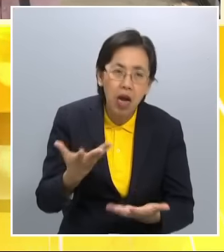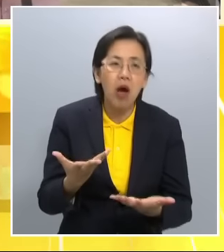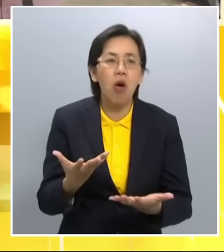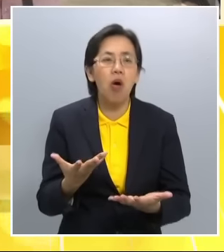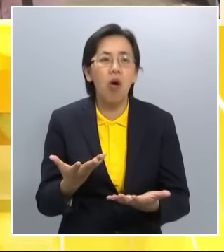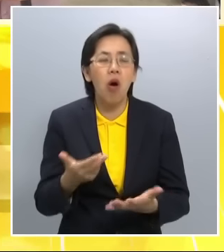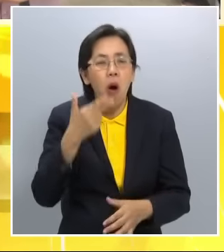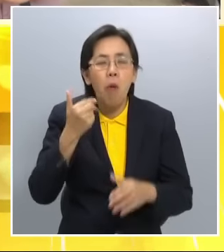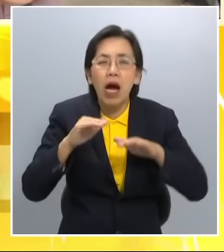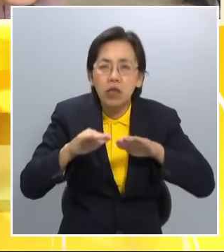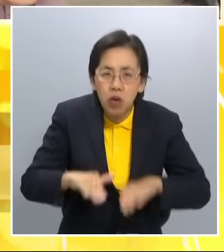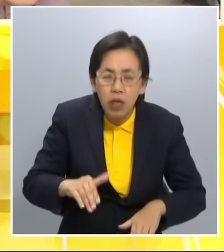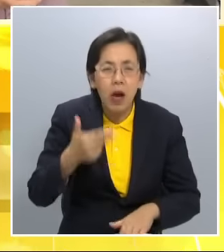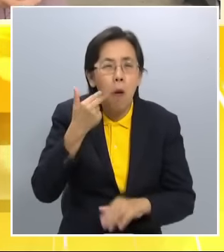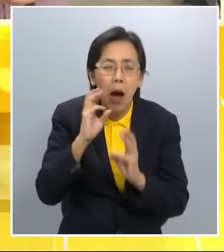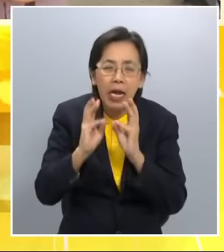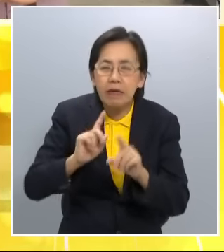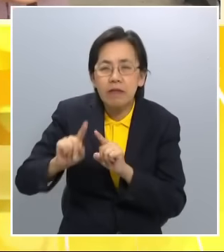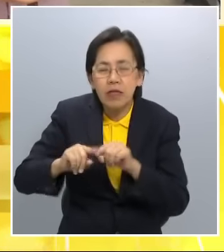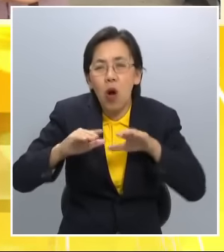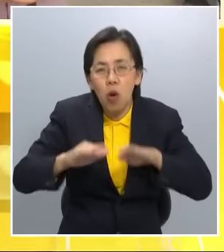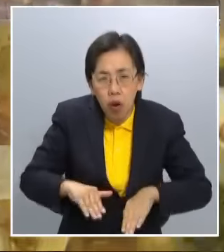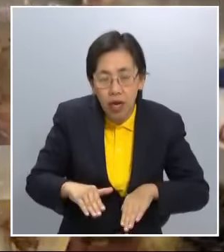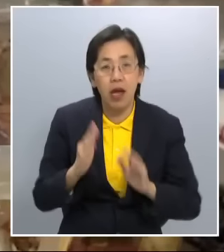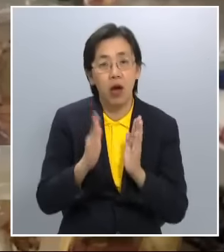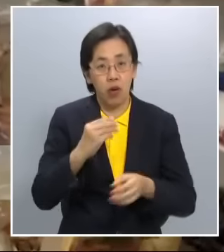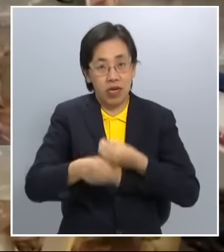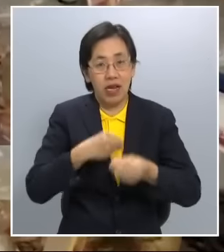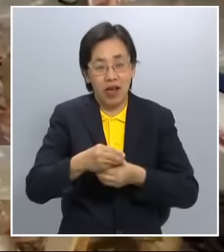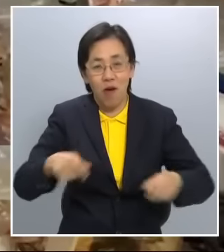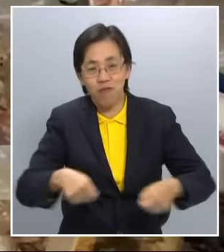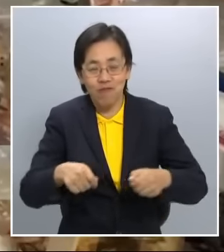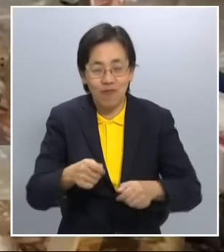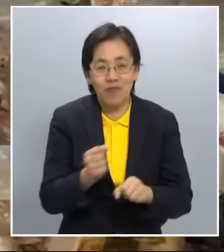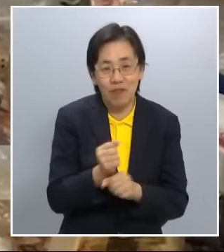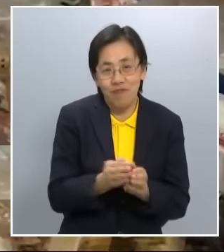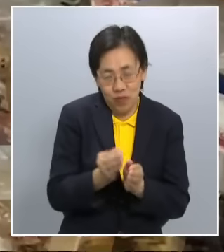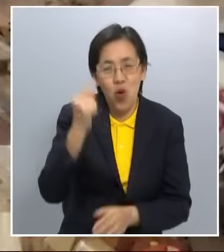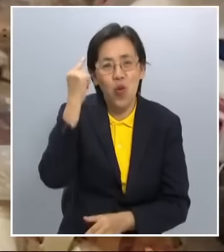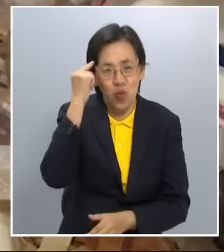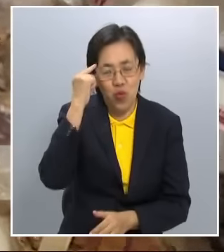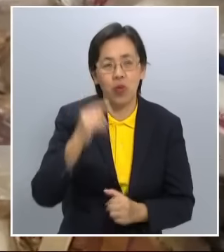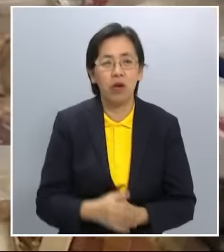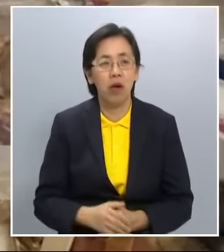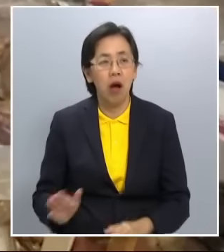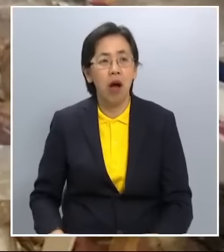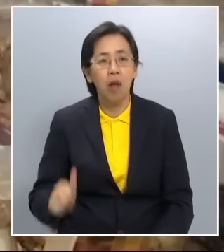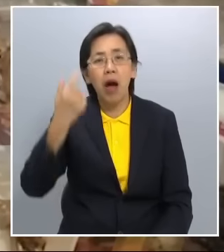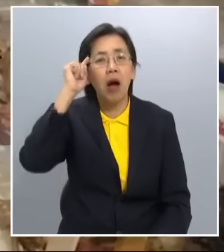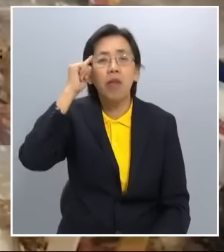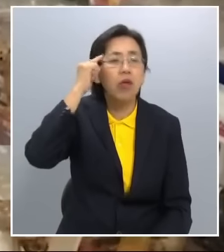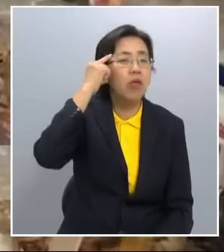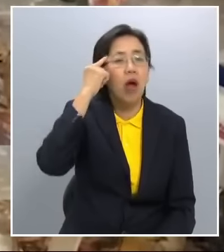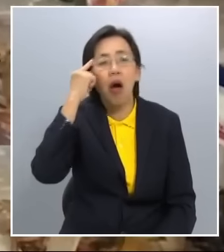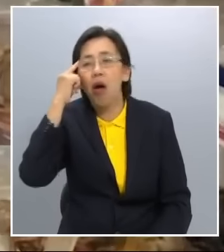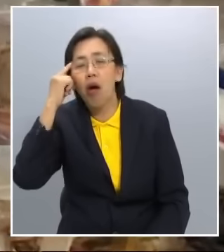ความหวานลดน้ำตาลอะไรพวกนี้ฮะครับแม่ค้าเขาจะรู ้ท่านผู้ชมฮะสุนัขก็ไม่รู้ภาษีภาษา ค่ะ